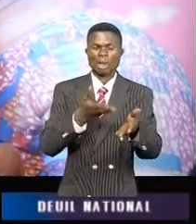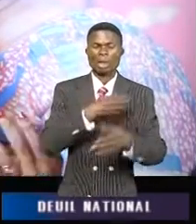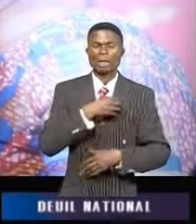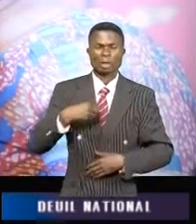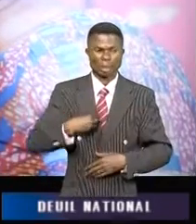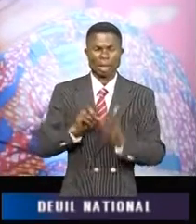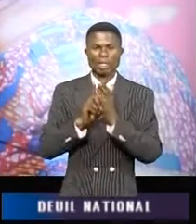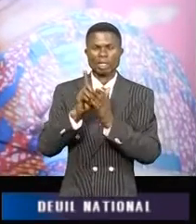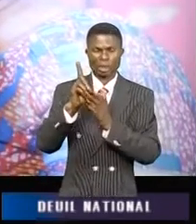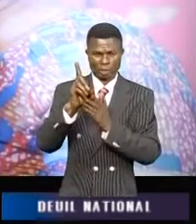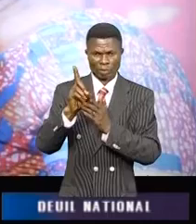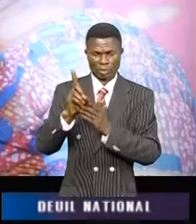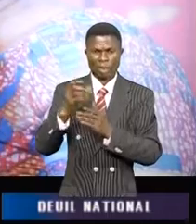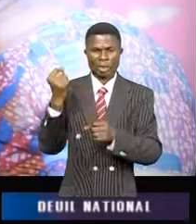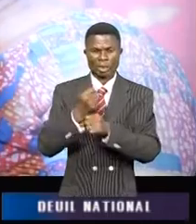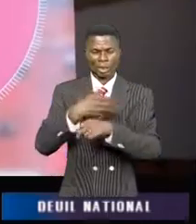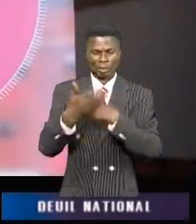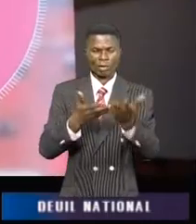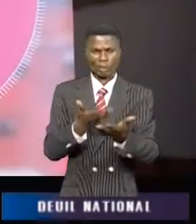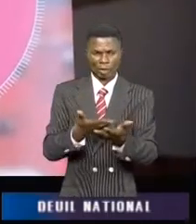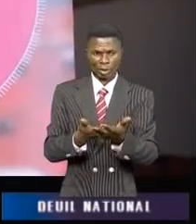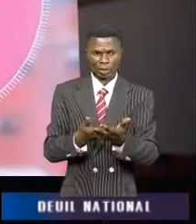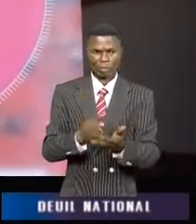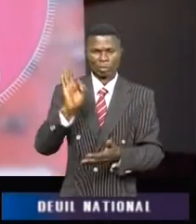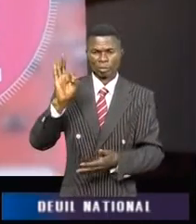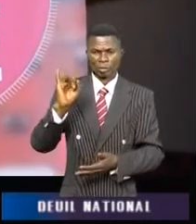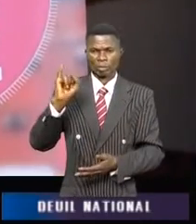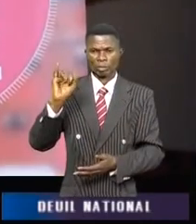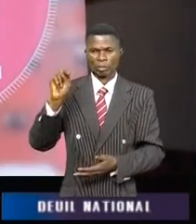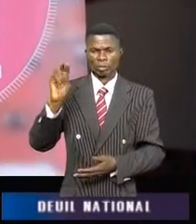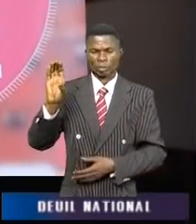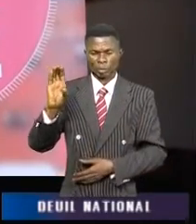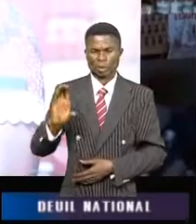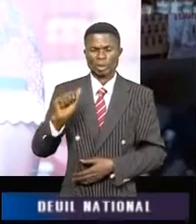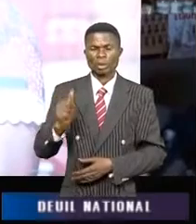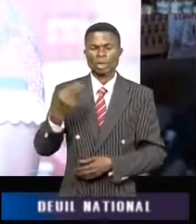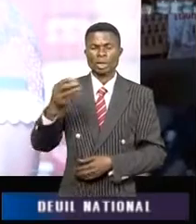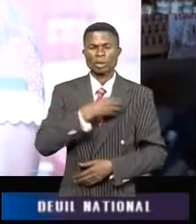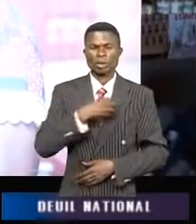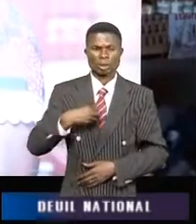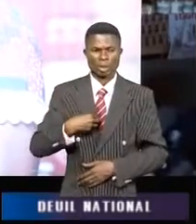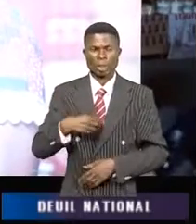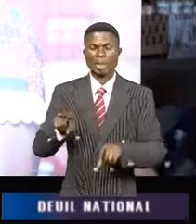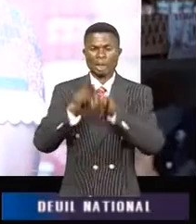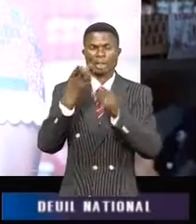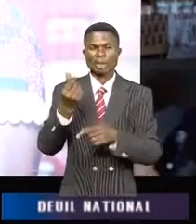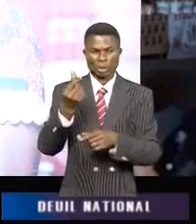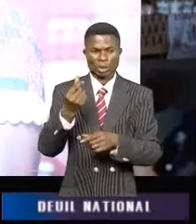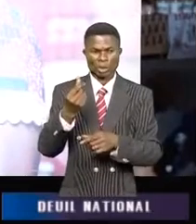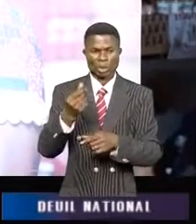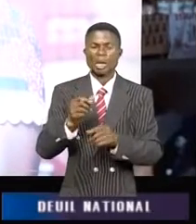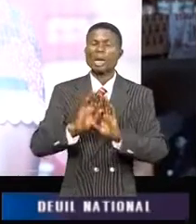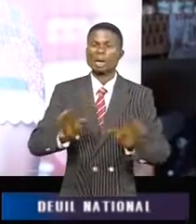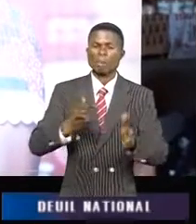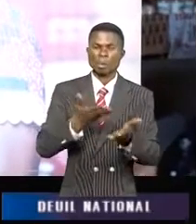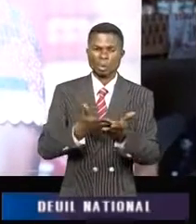pouvoir s'étendre dans ses activités. Finca a mis à la disponibilité de la femme un crédit vraiment qui lui est dédié